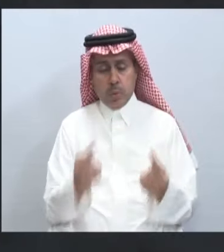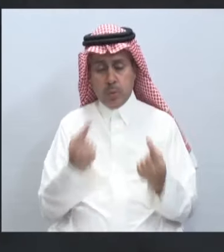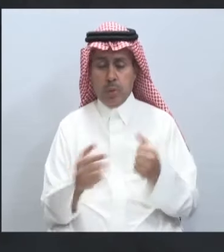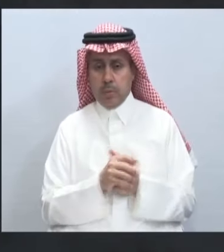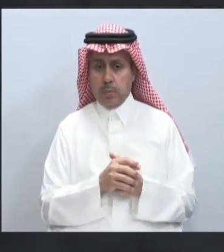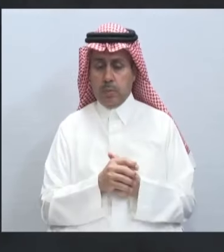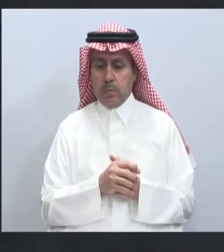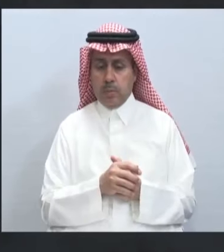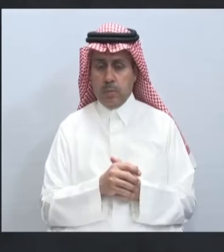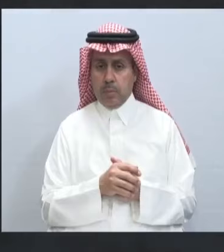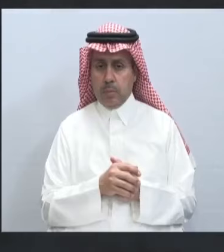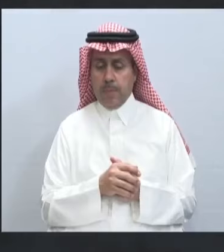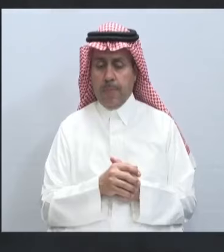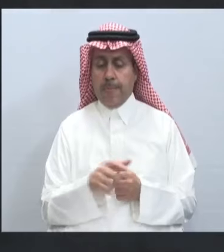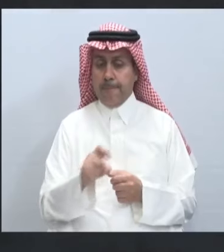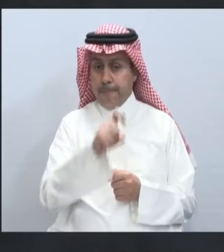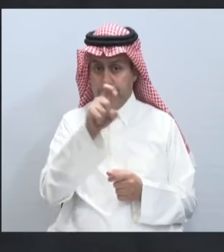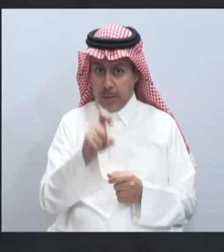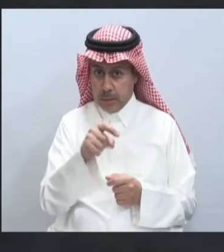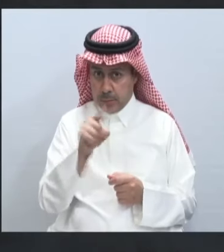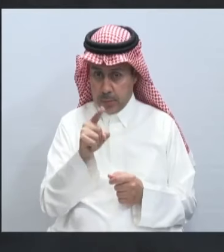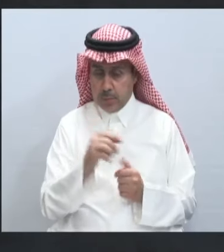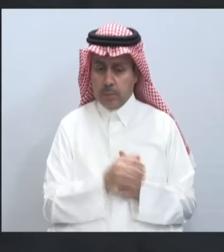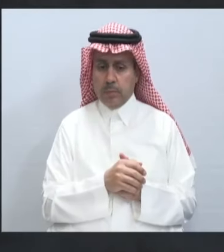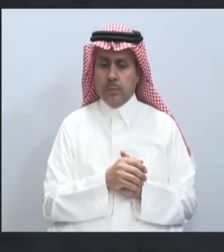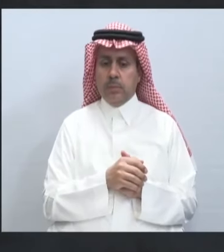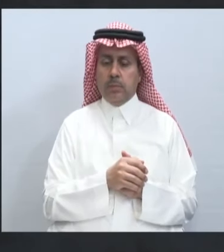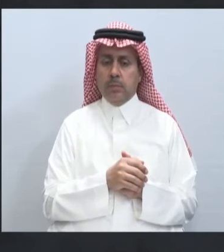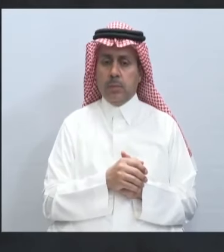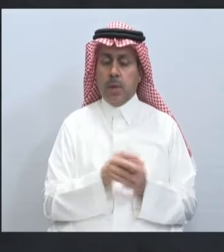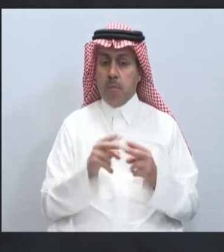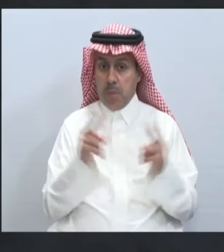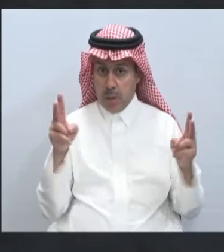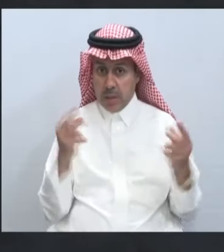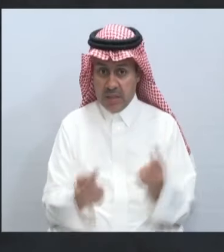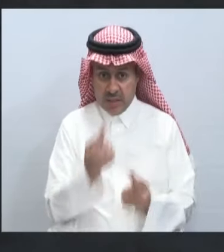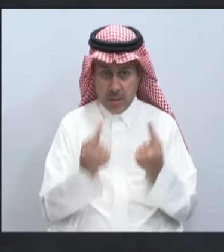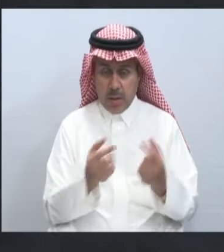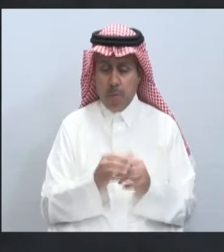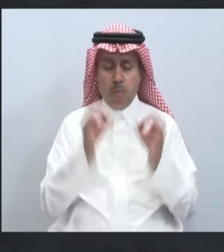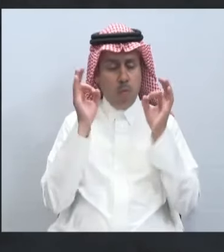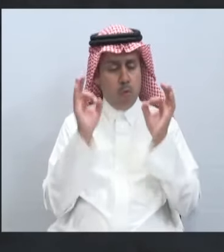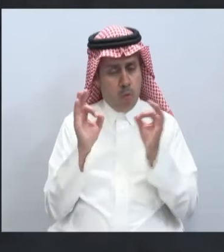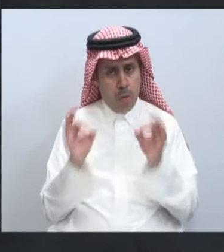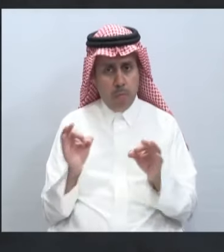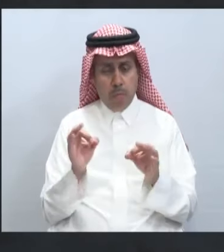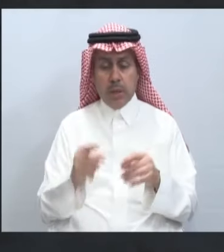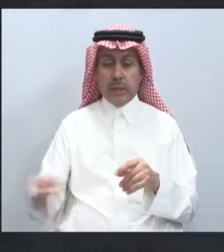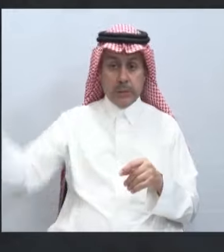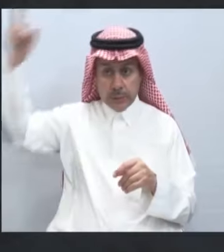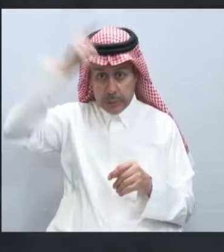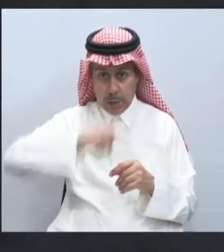الذين يزرعون اليس كذلك لاننا كما ذكرنا ان الزراعه ضروره للدوره